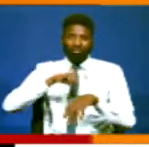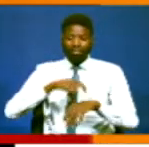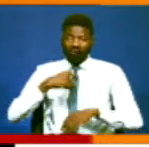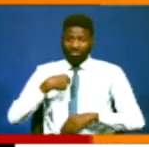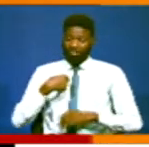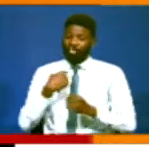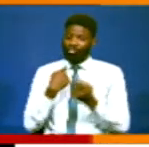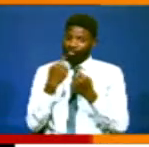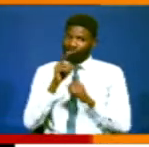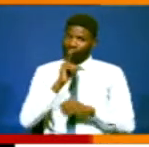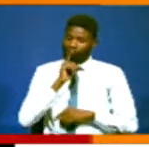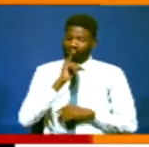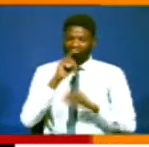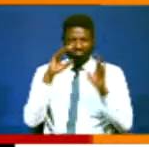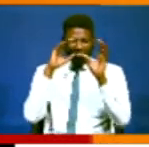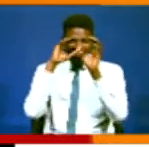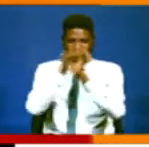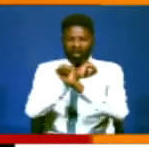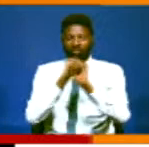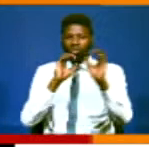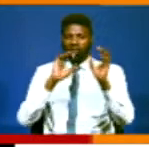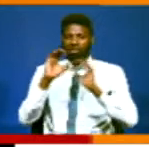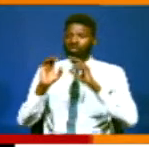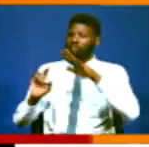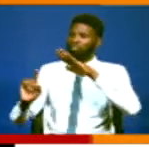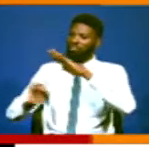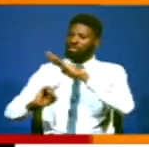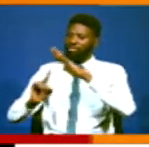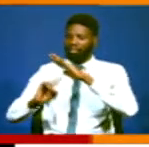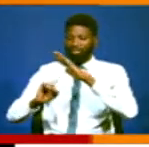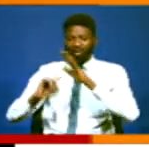katika Wizara ya Elimu kuhusiana na haya mambo.